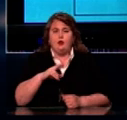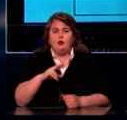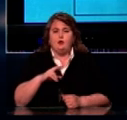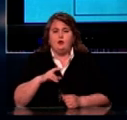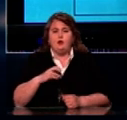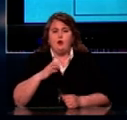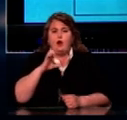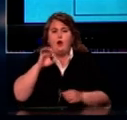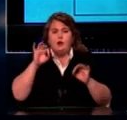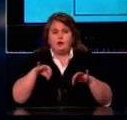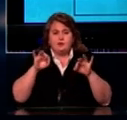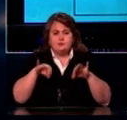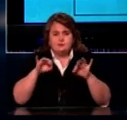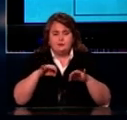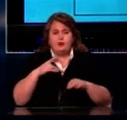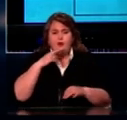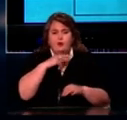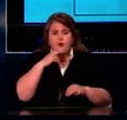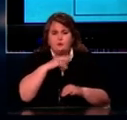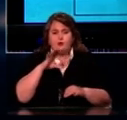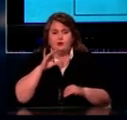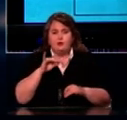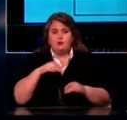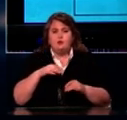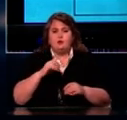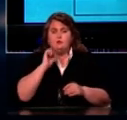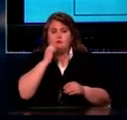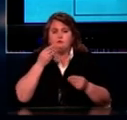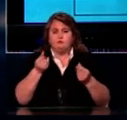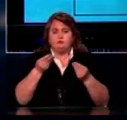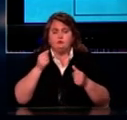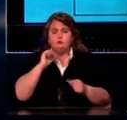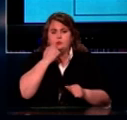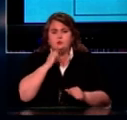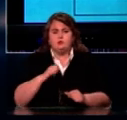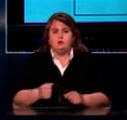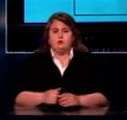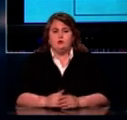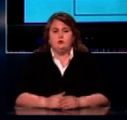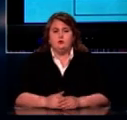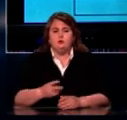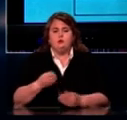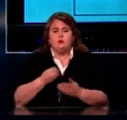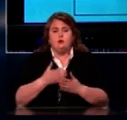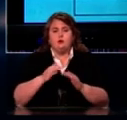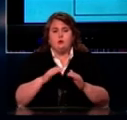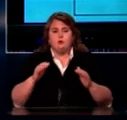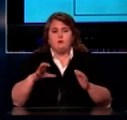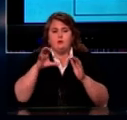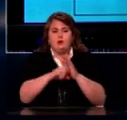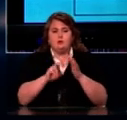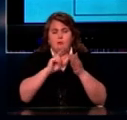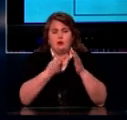производства анилиновых красителей, лекарств и полимерных материалов. Дорогие ребята, в конце параграфа